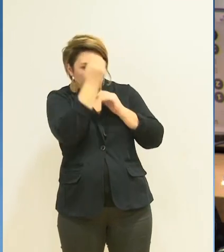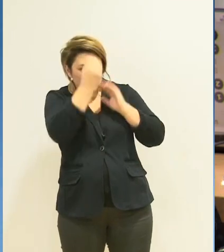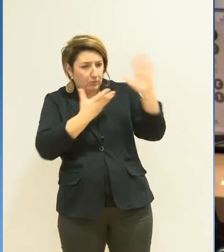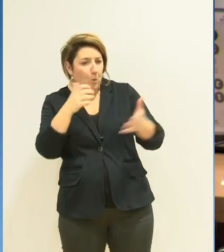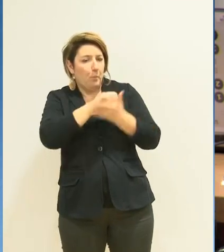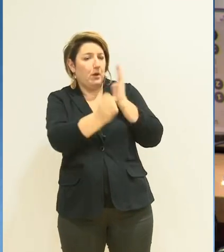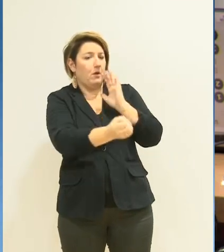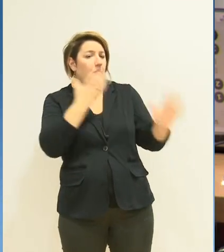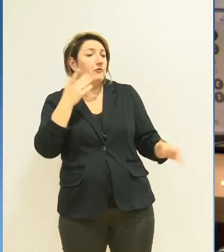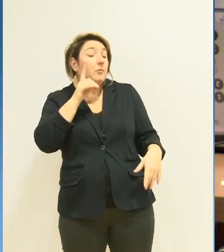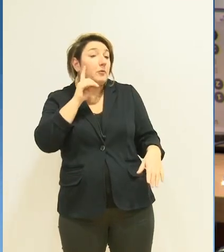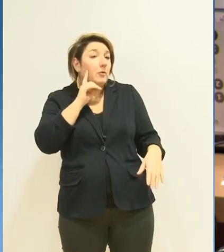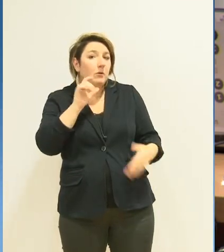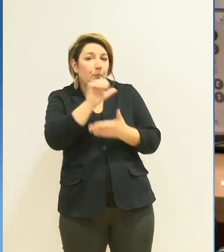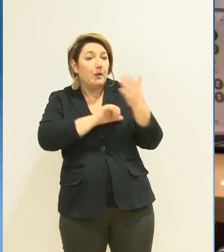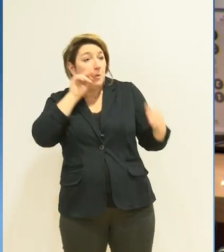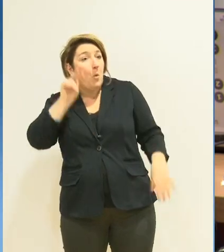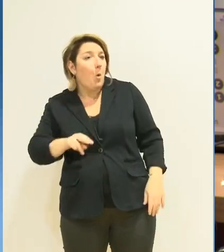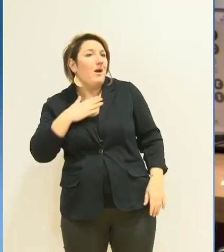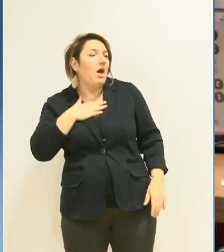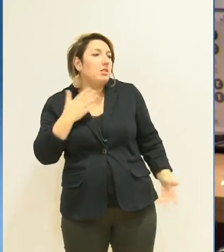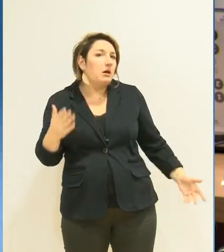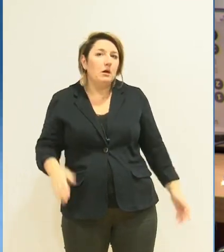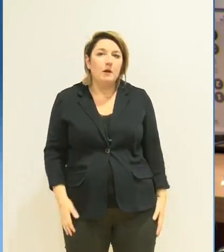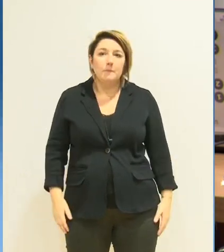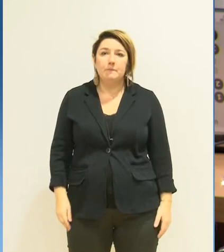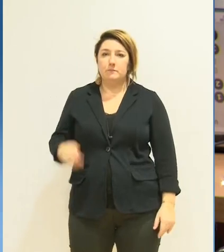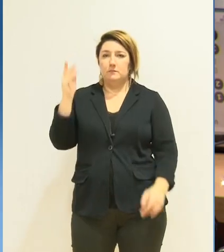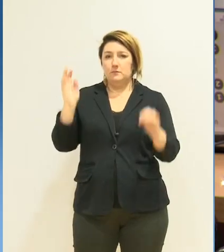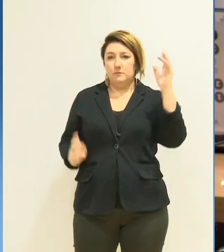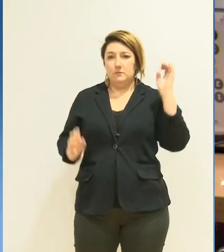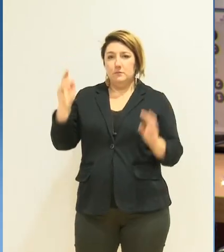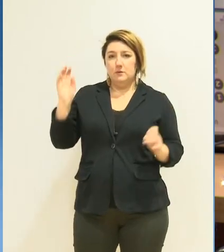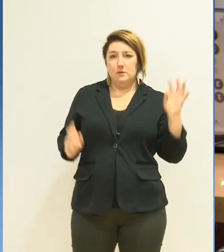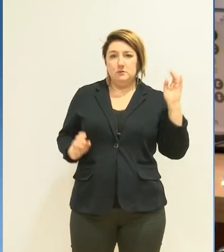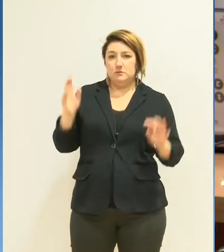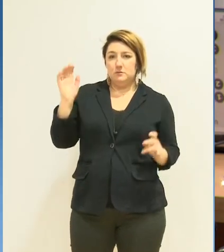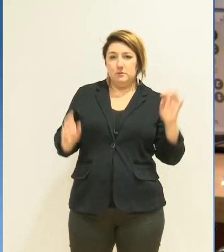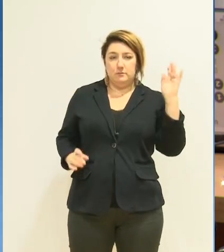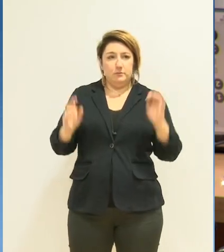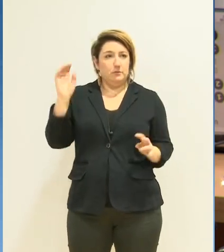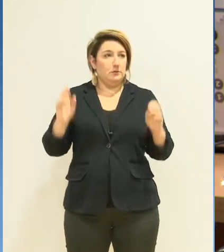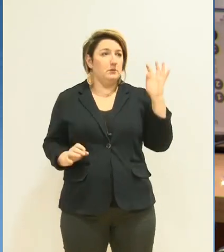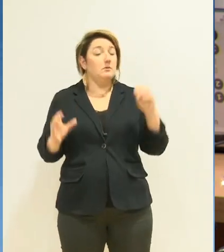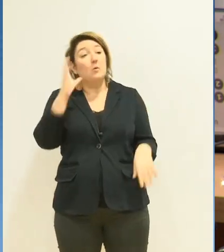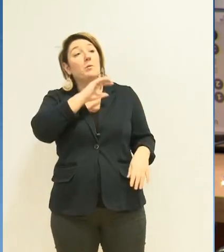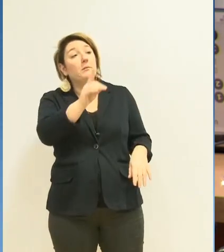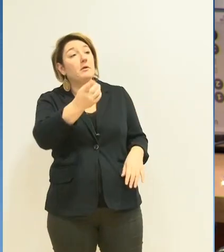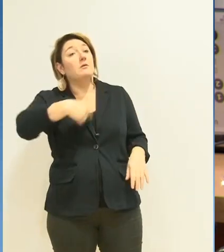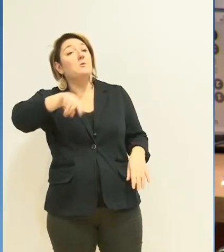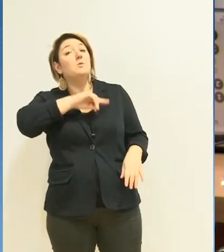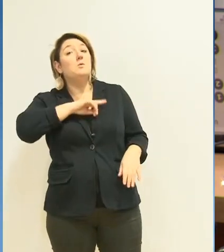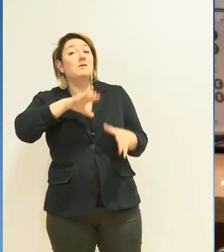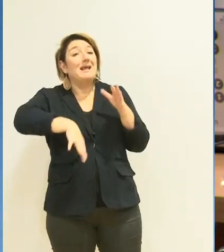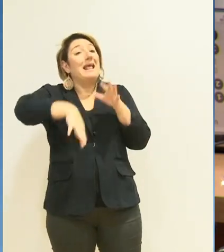un mail puisque on regarde nos mails on regarde nos mails je vous rappelle que nous n'avons pas que nous n'avons pas